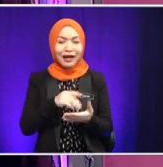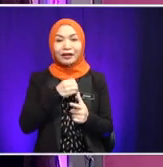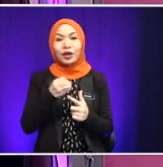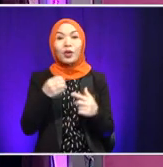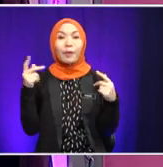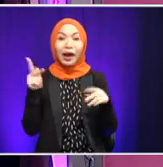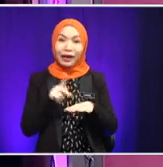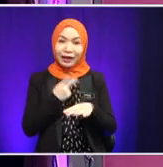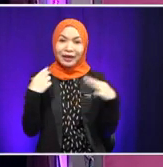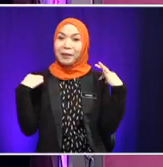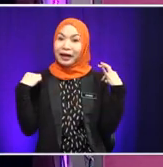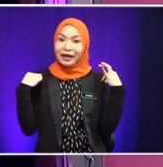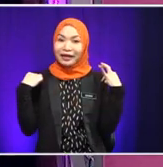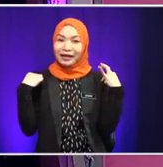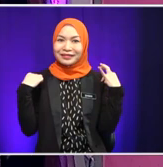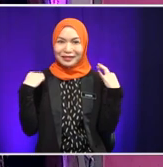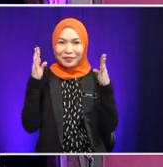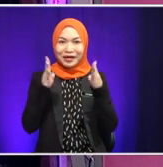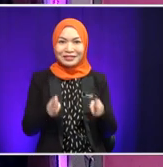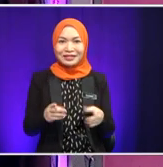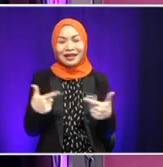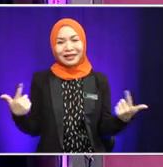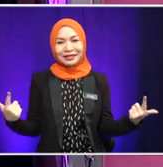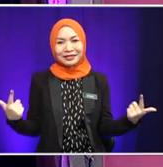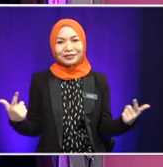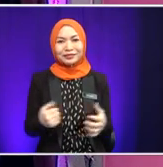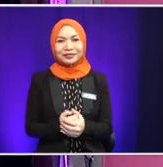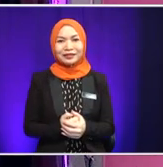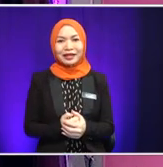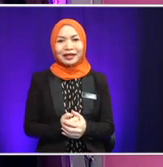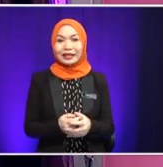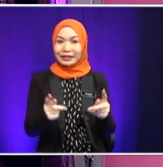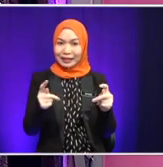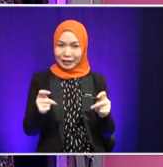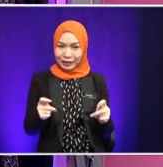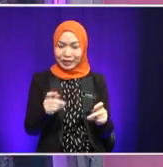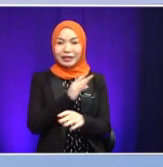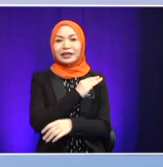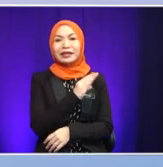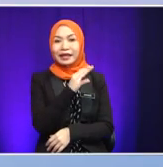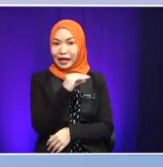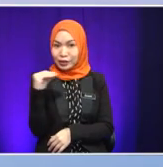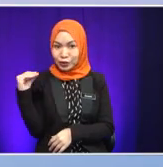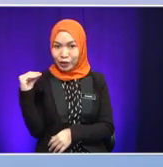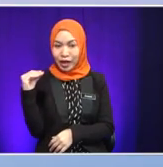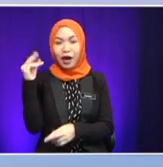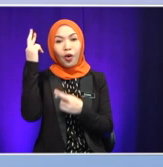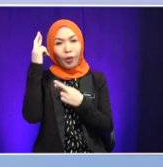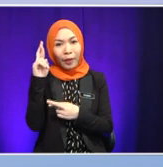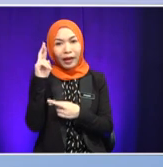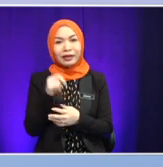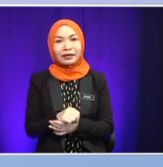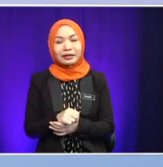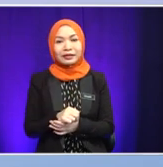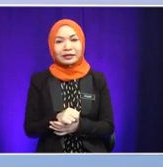oke seterusnya menerima menghormati dan mengurus ke berbagaian mari dekat sini dia lebih kurang sama dengan